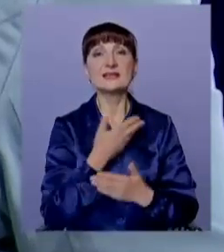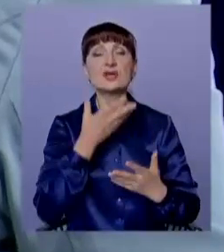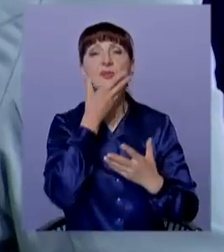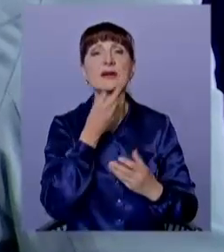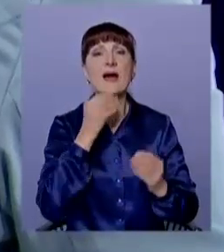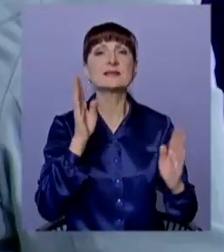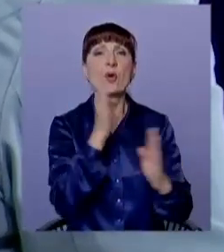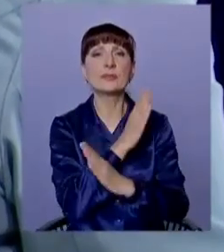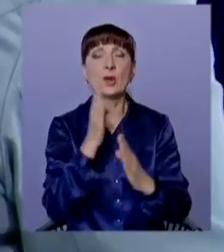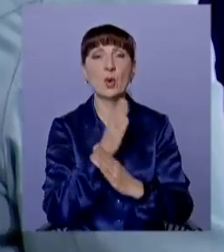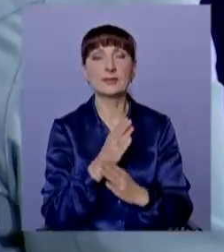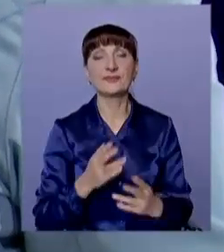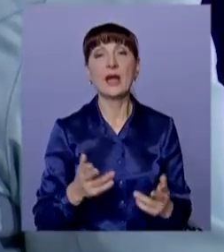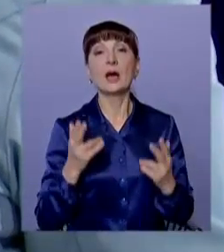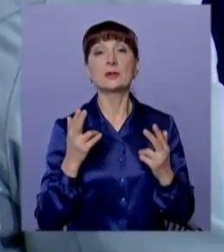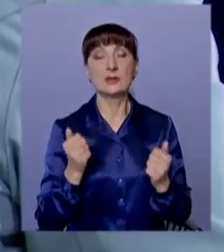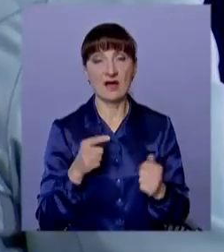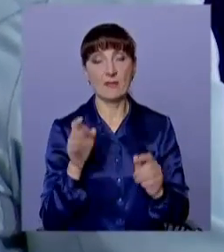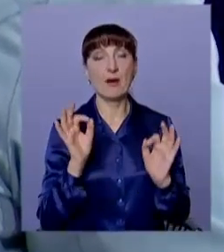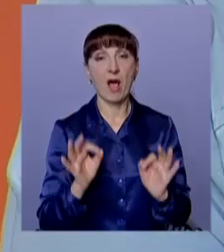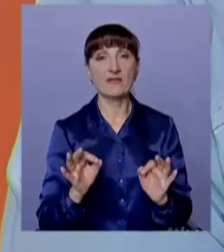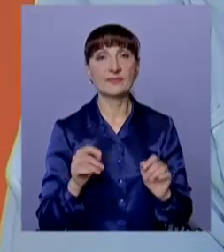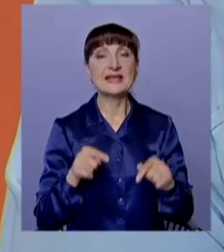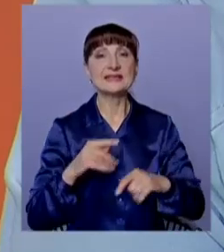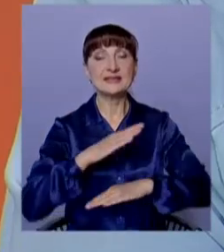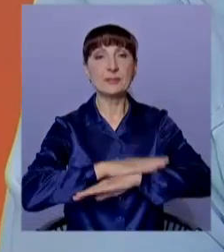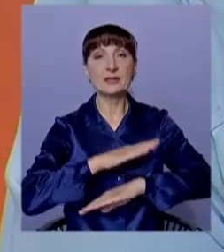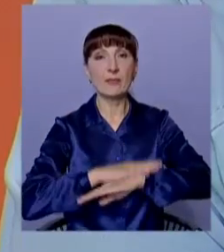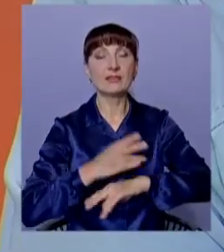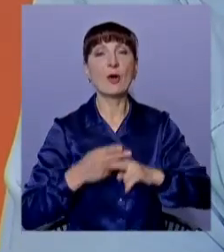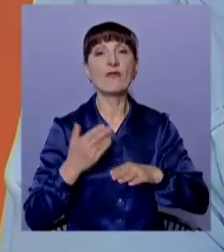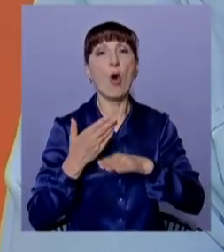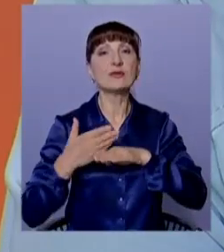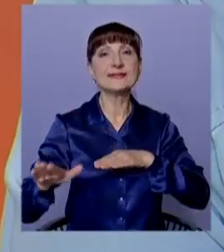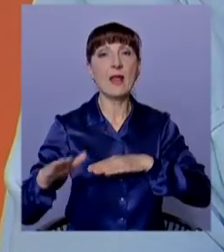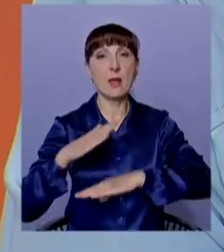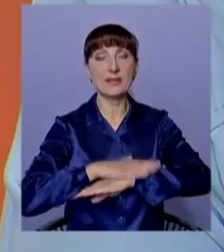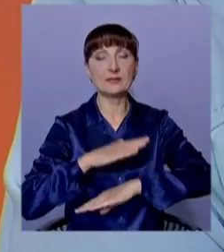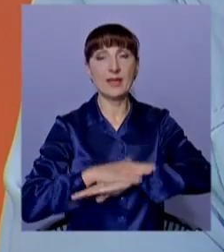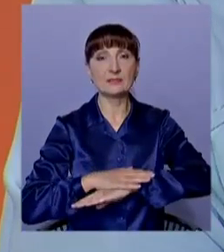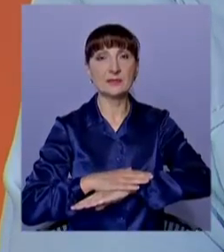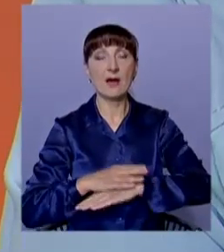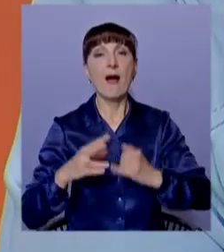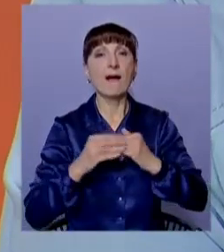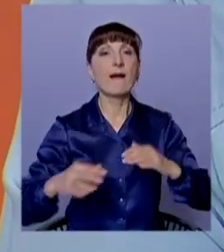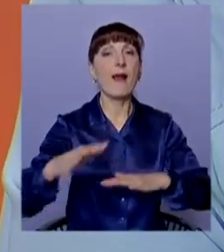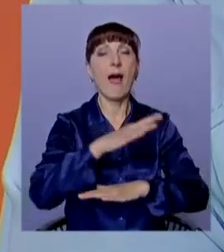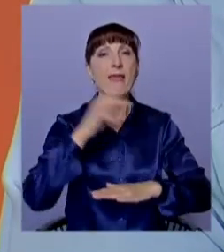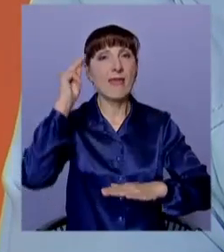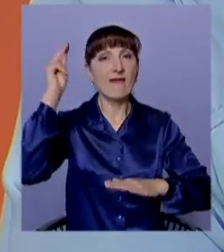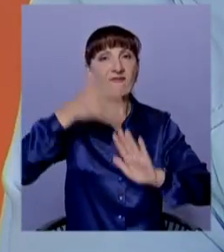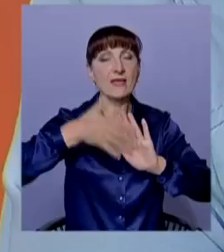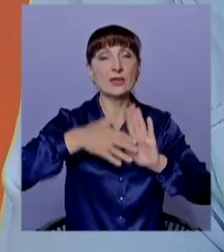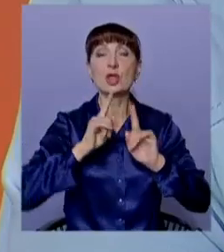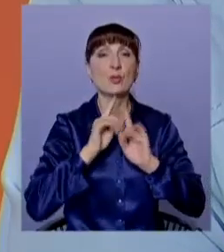красотами. Да, Ардах, вы правы. Здесь предмет, такого отдельного предмета краеведения не будет. Это будет